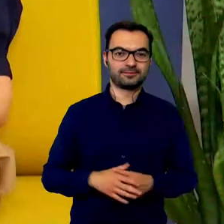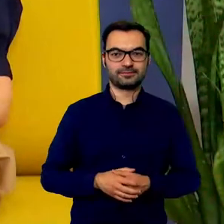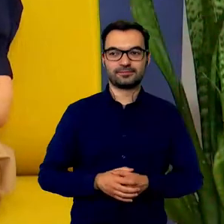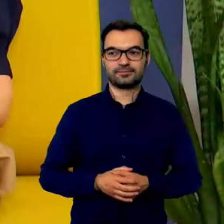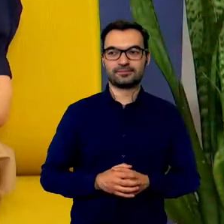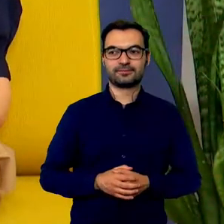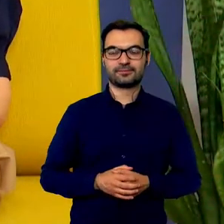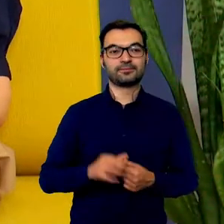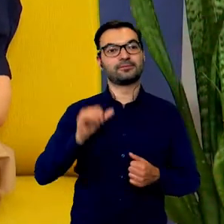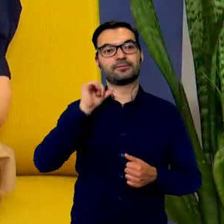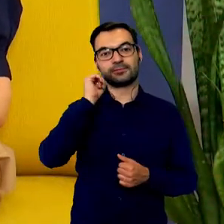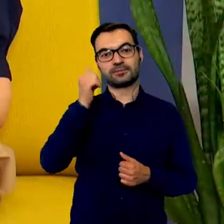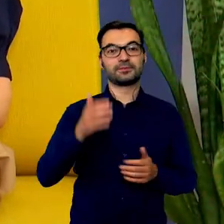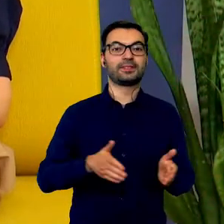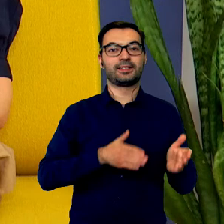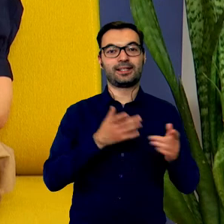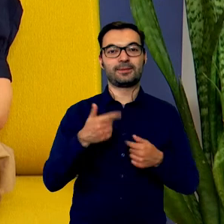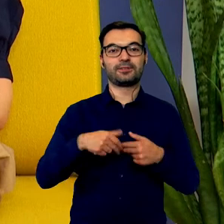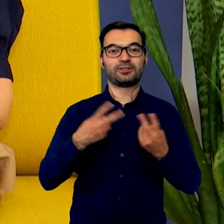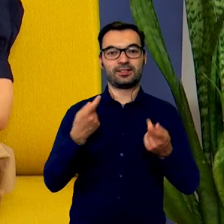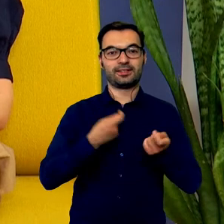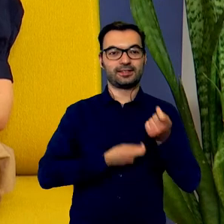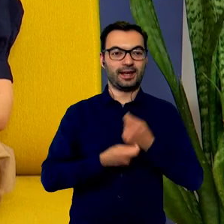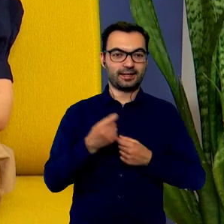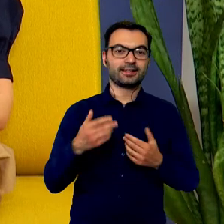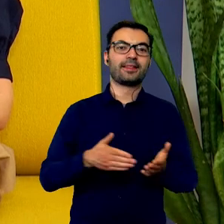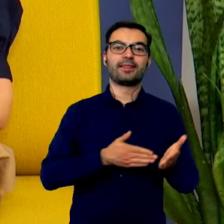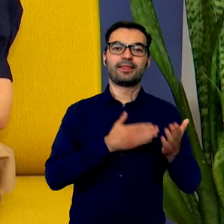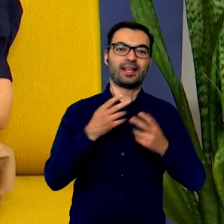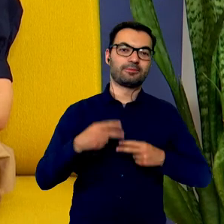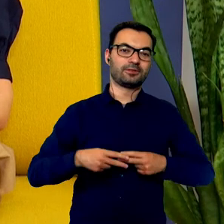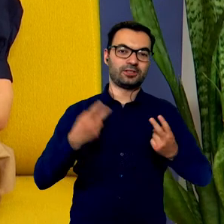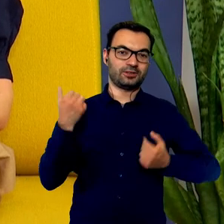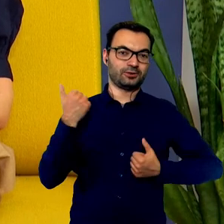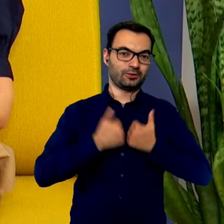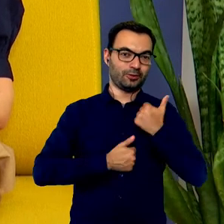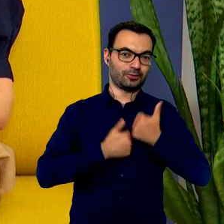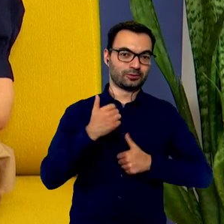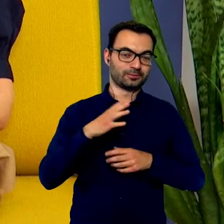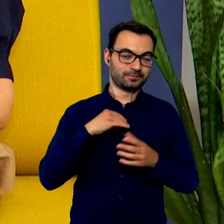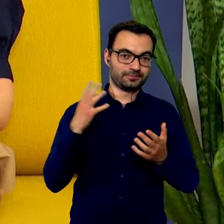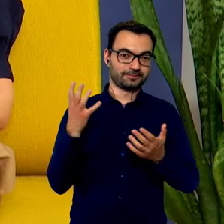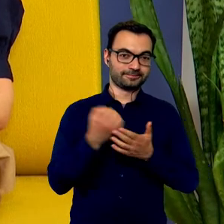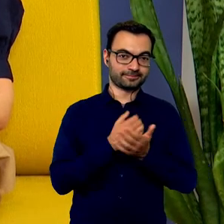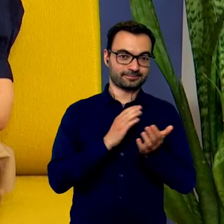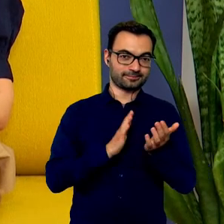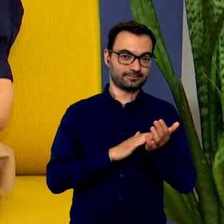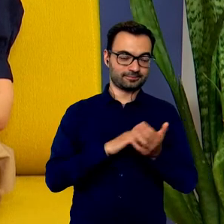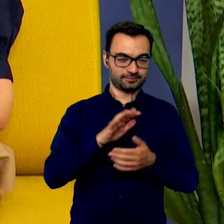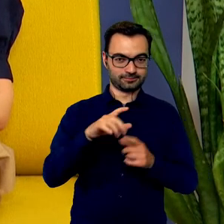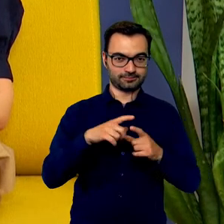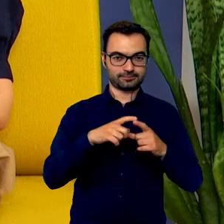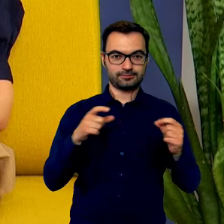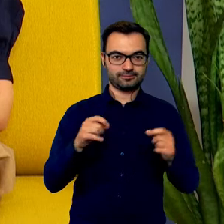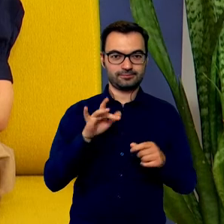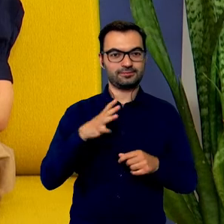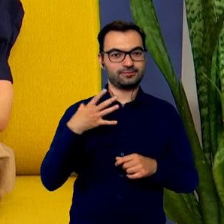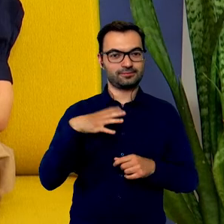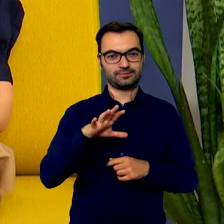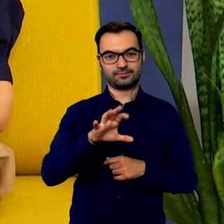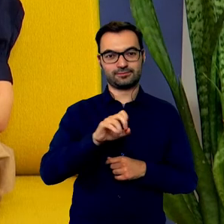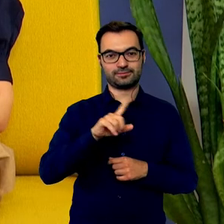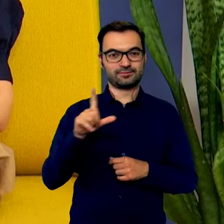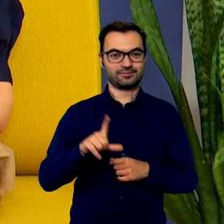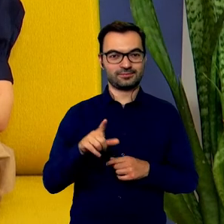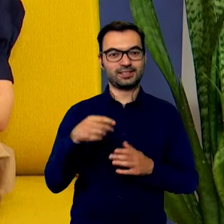nadeszło zgłoszenie. Jutro kolejny dzień targów i kolejny dzień z szansą na zdobycie 500 zł